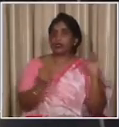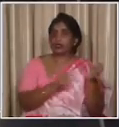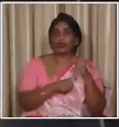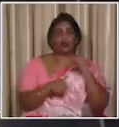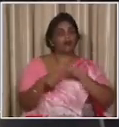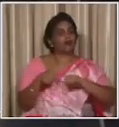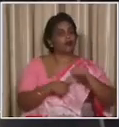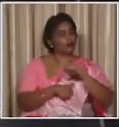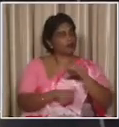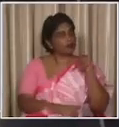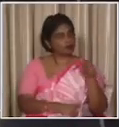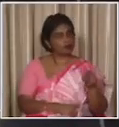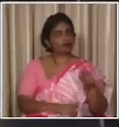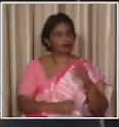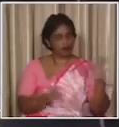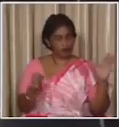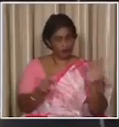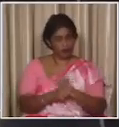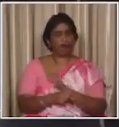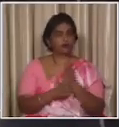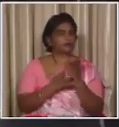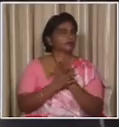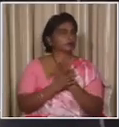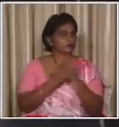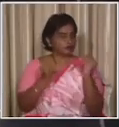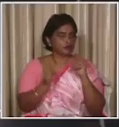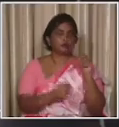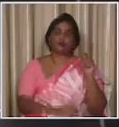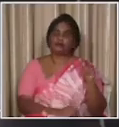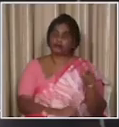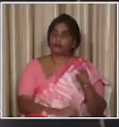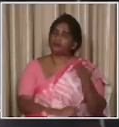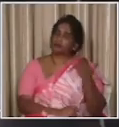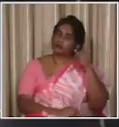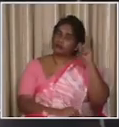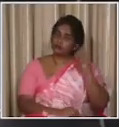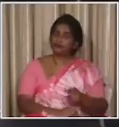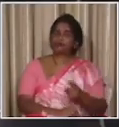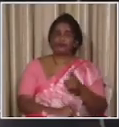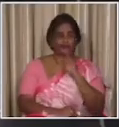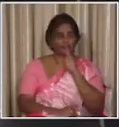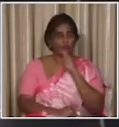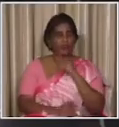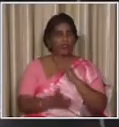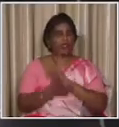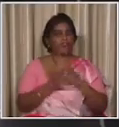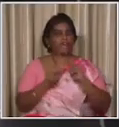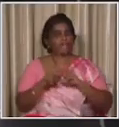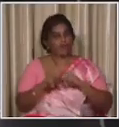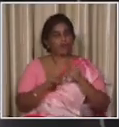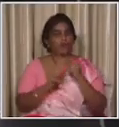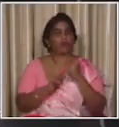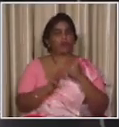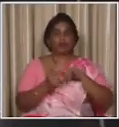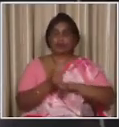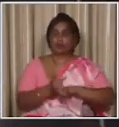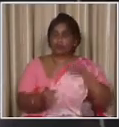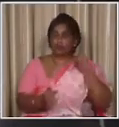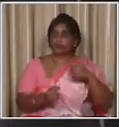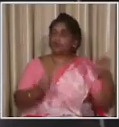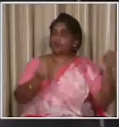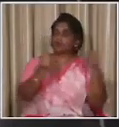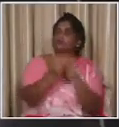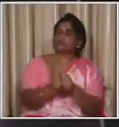ක්‍රිකට් ආයතනයත් සම්පූර්ණම විසුරු ආධාර වෙලා කාගේ හරි යටදර අඩුම ගානේ හරිම් ප්‍රනාන්දු ඇමතිවරයාගේ